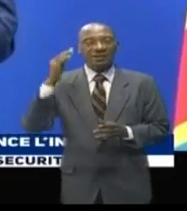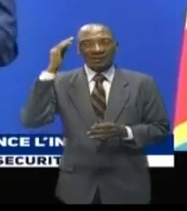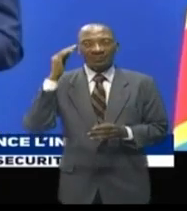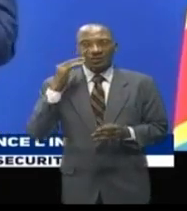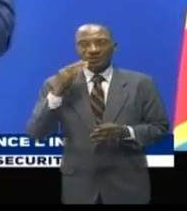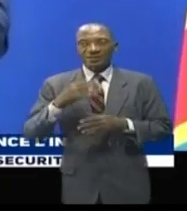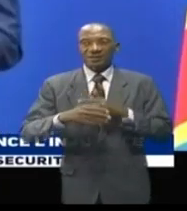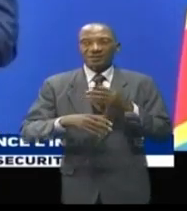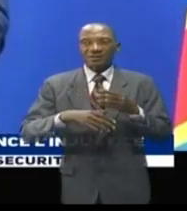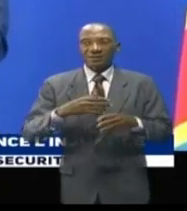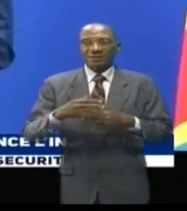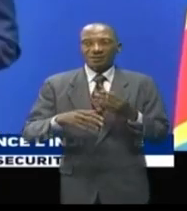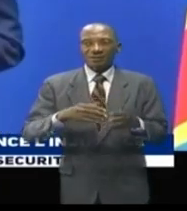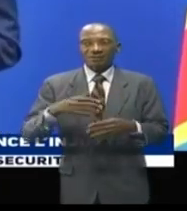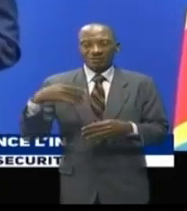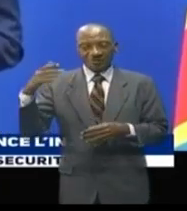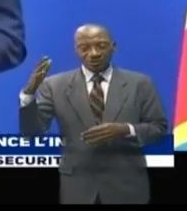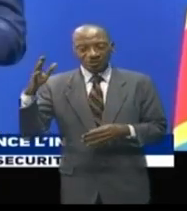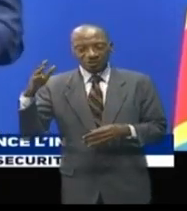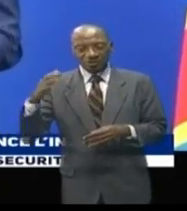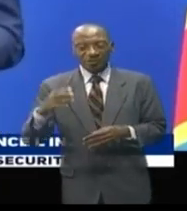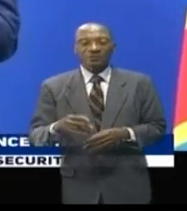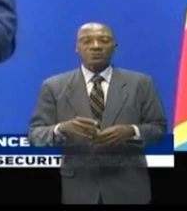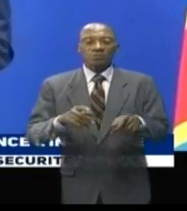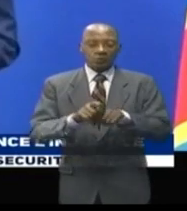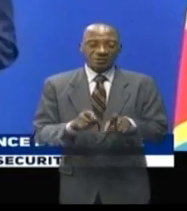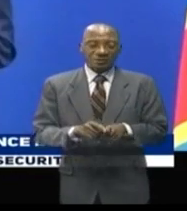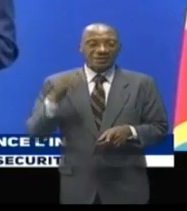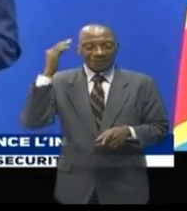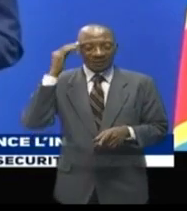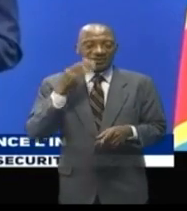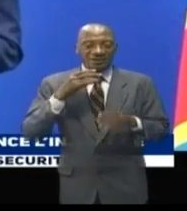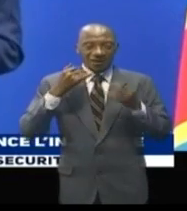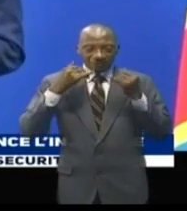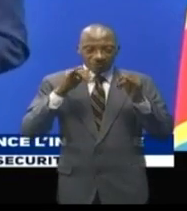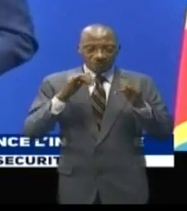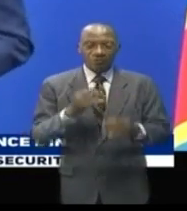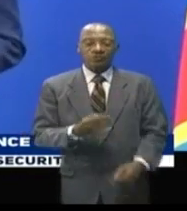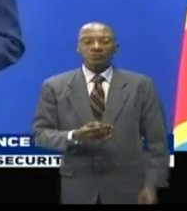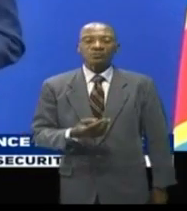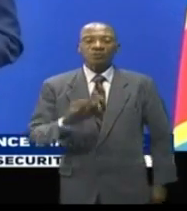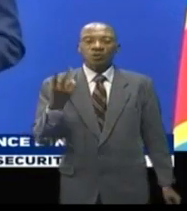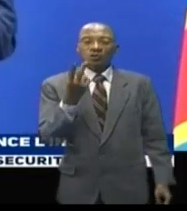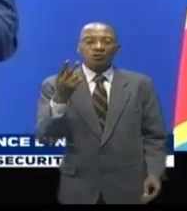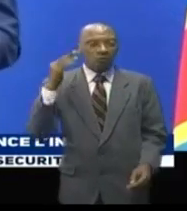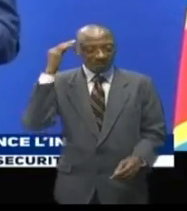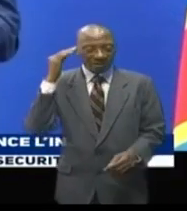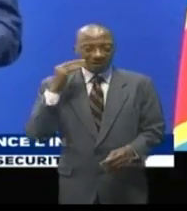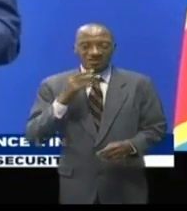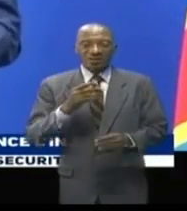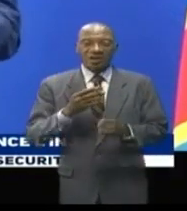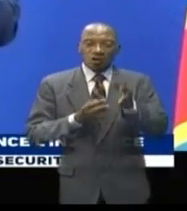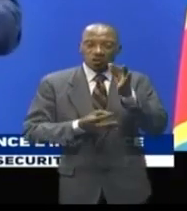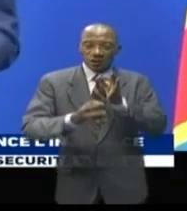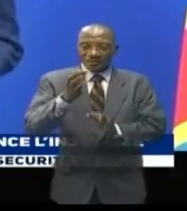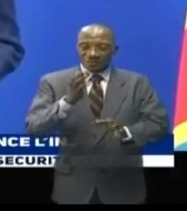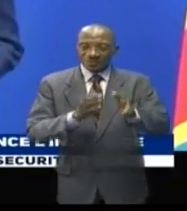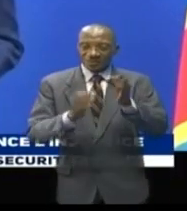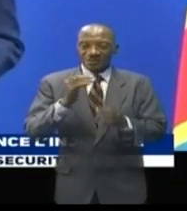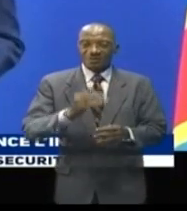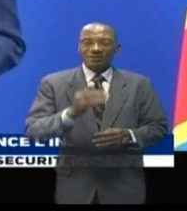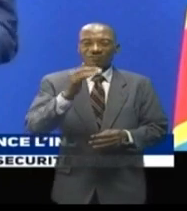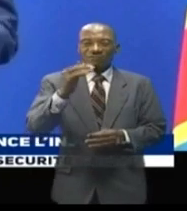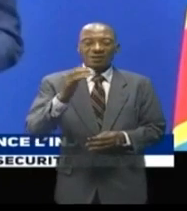d'embarcos qui ne dit pas son nom qu'on appelle déclaration même fait par ce qui ne vont nous n'en voulons plus